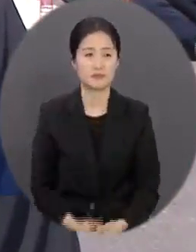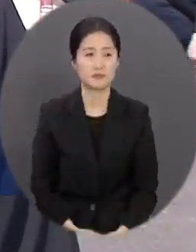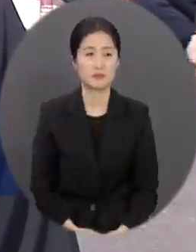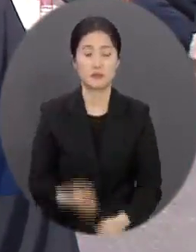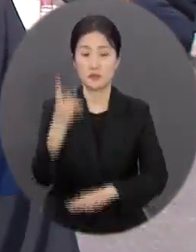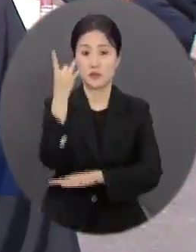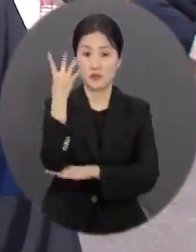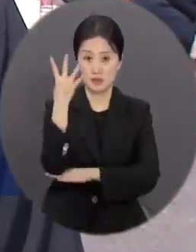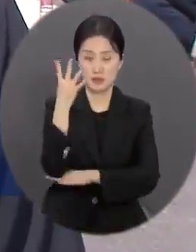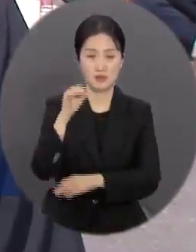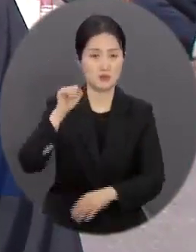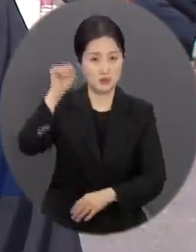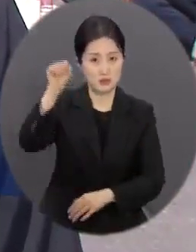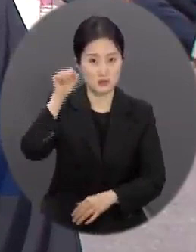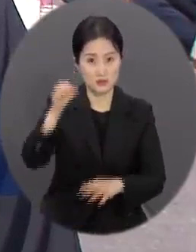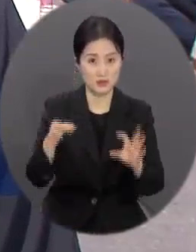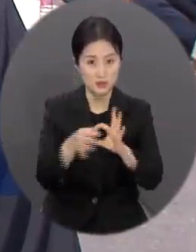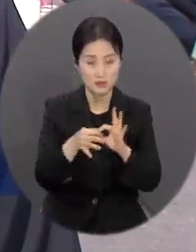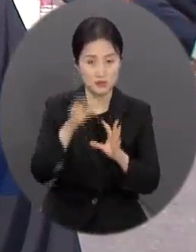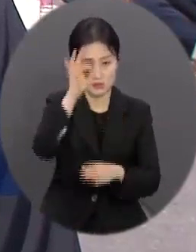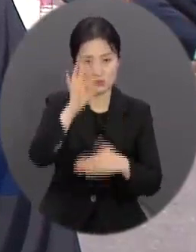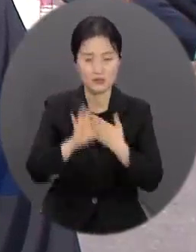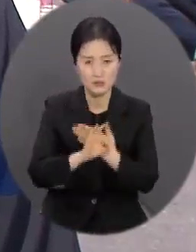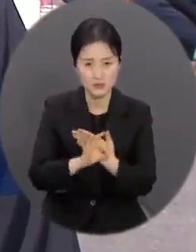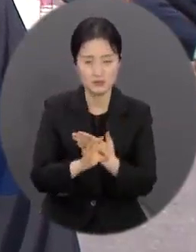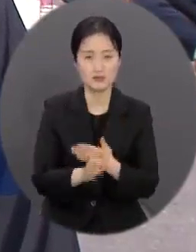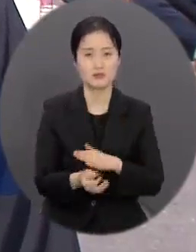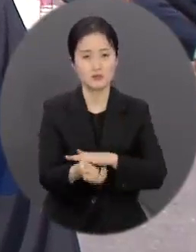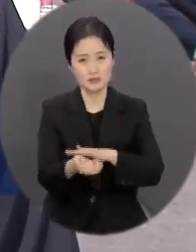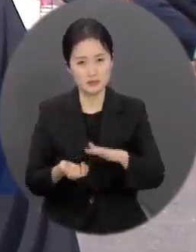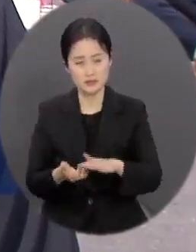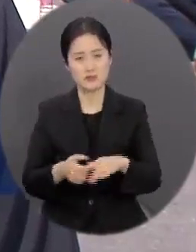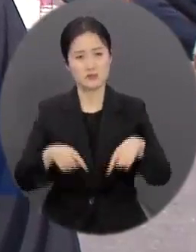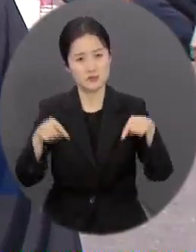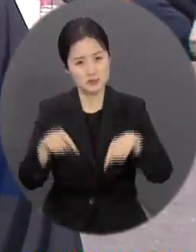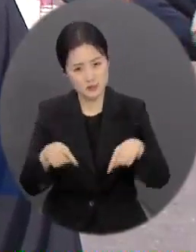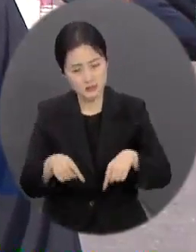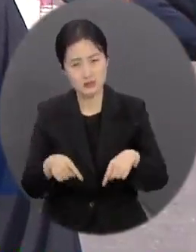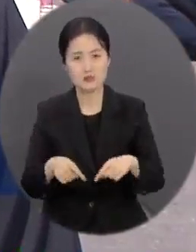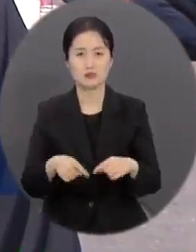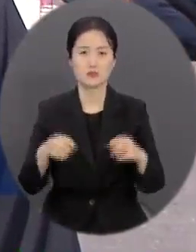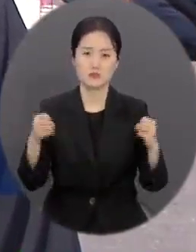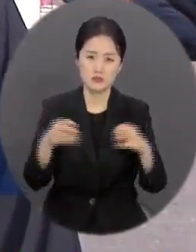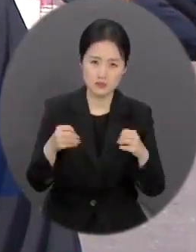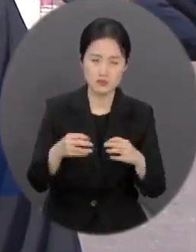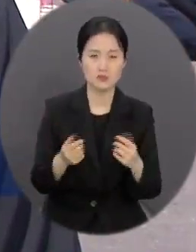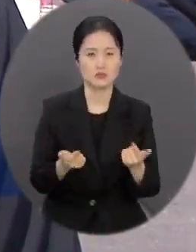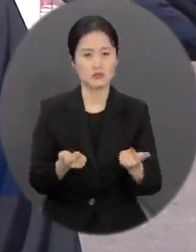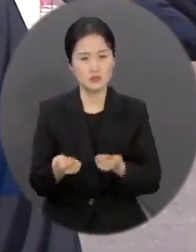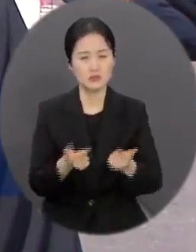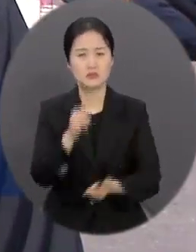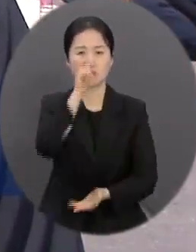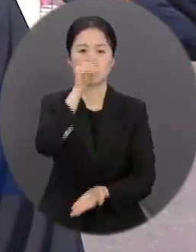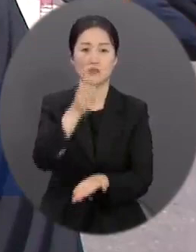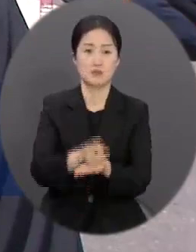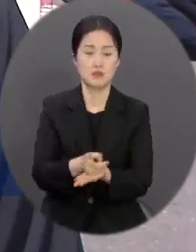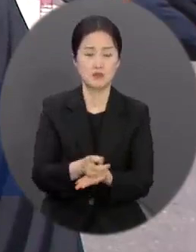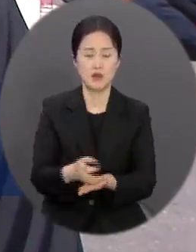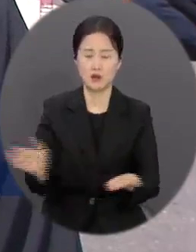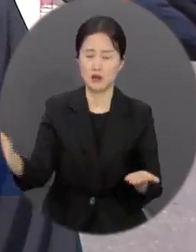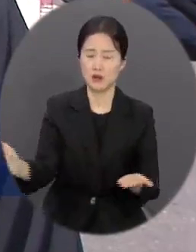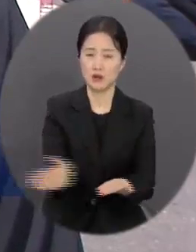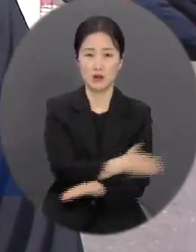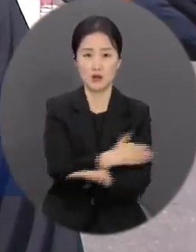설득 작업 전혀 없이 바로 뭐랄까 체포하는 것처럼 막무가내식 아예 그